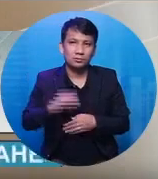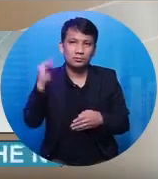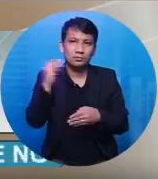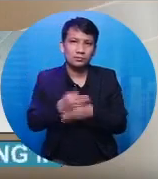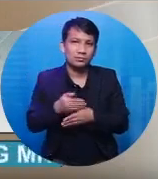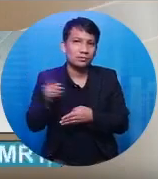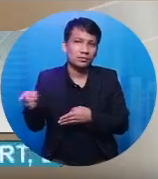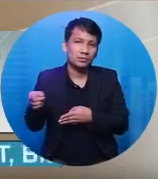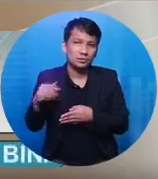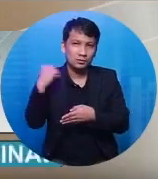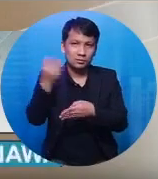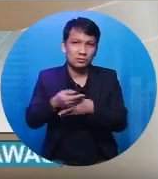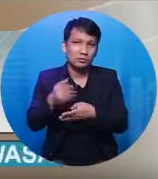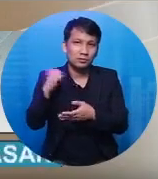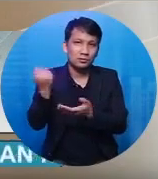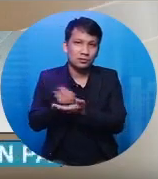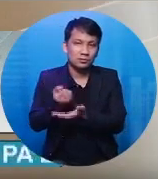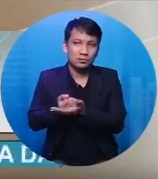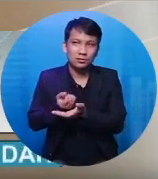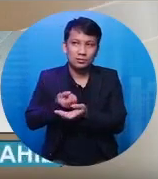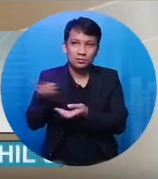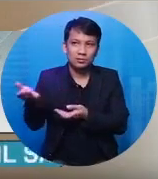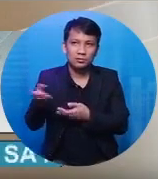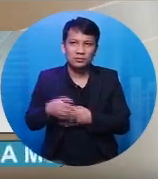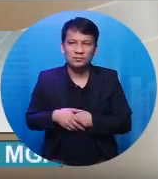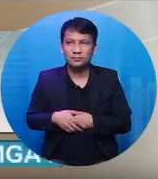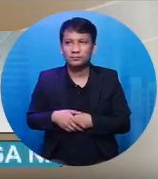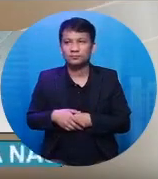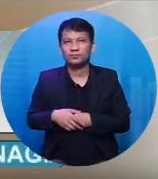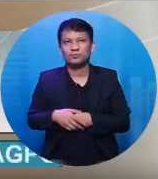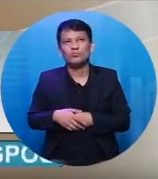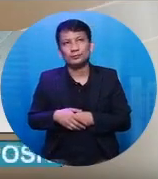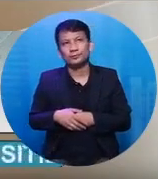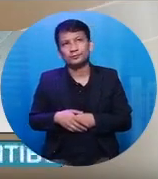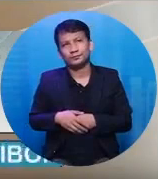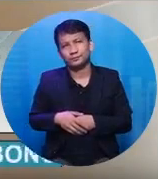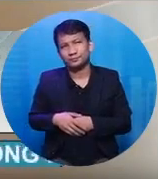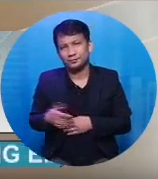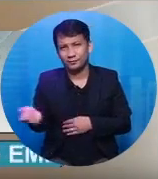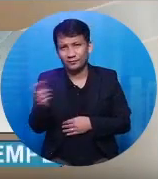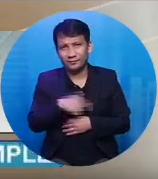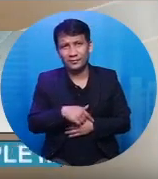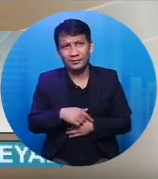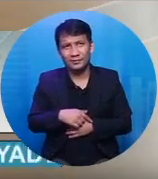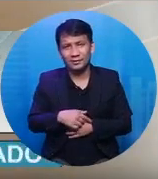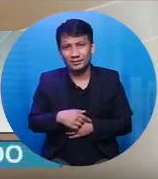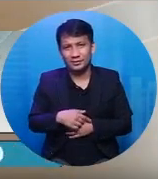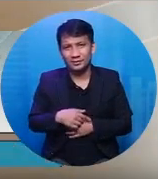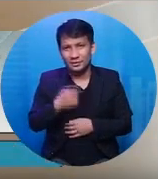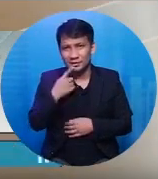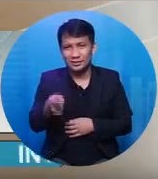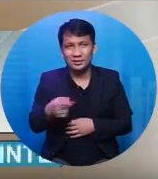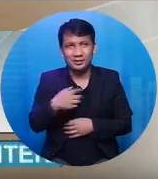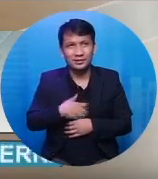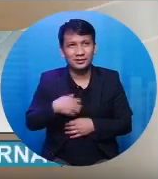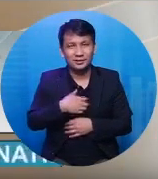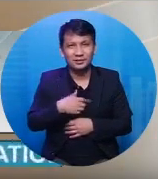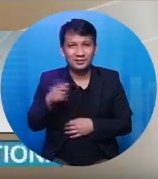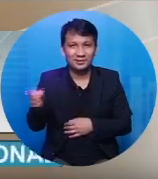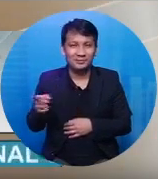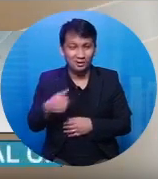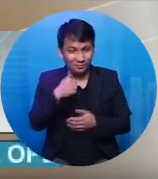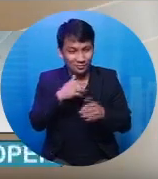kanya ako ibinibigay, lahat ng mga sobra-sobra kung kukwintay. Sir, paano ka patatawarin ni Mrs.? Sabi mo, baka may ano ng pag-iisip